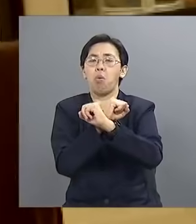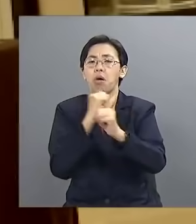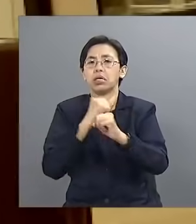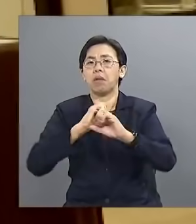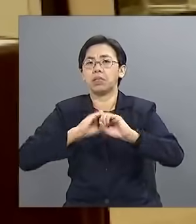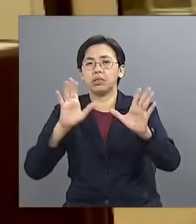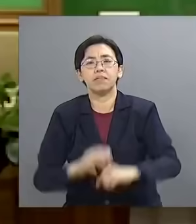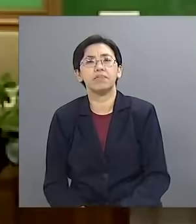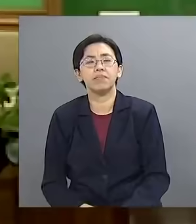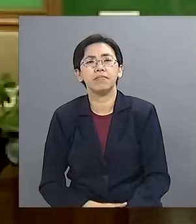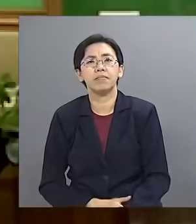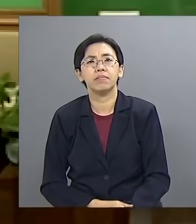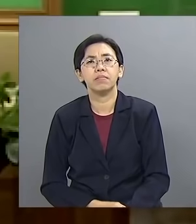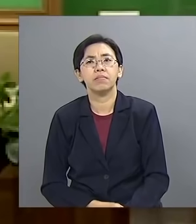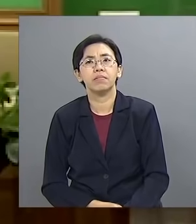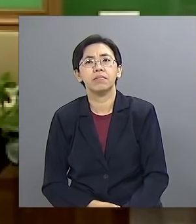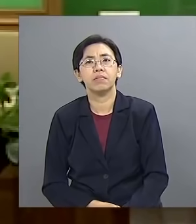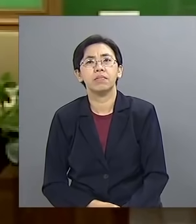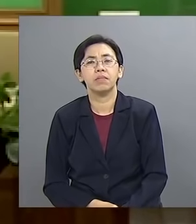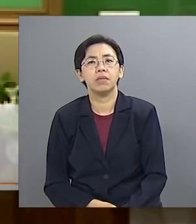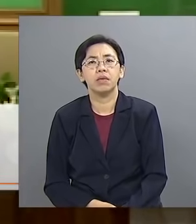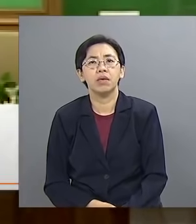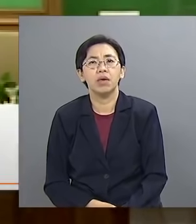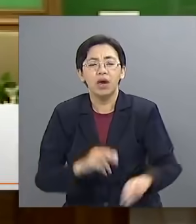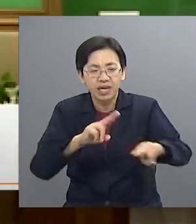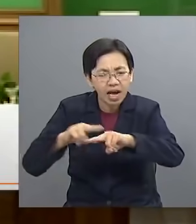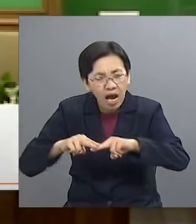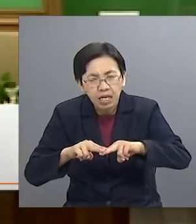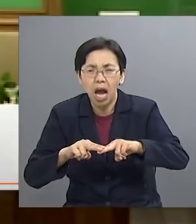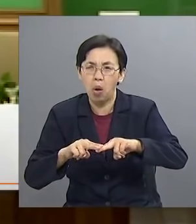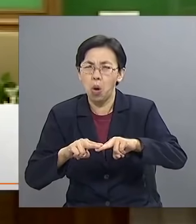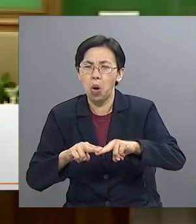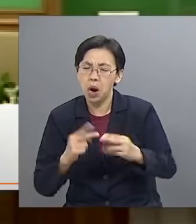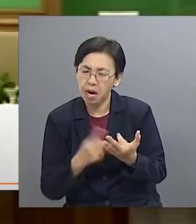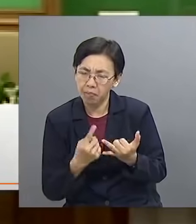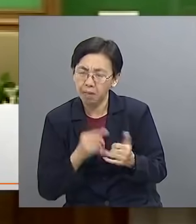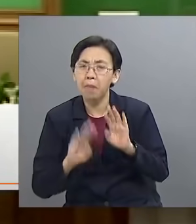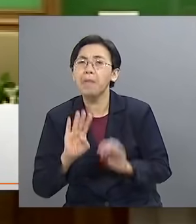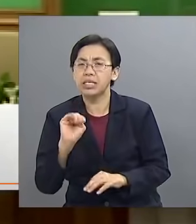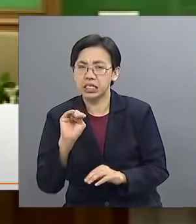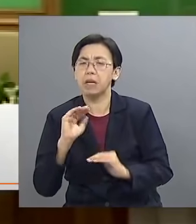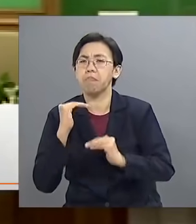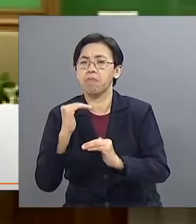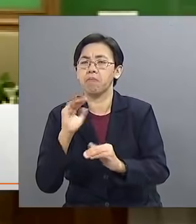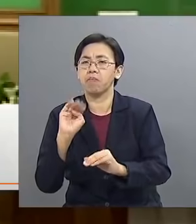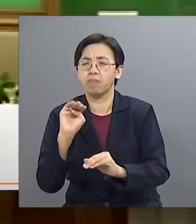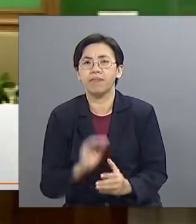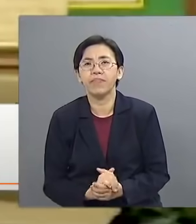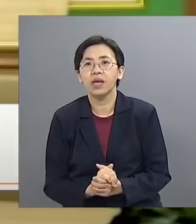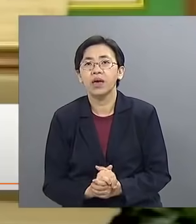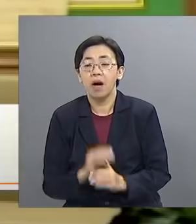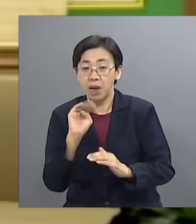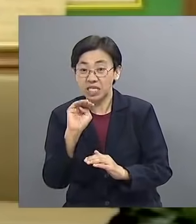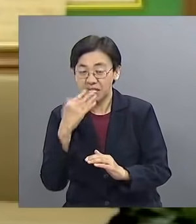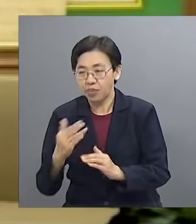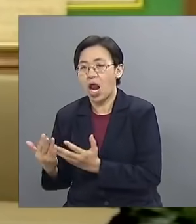เข้าได้สูงสุดคือครับ40ครับผมที่เราจะรับได้นะครับถ้าหลังจากนั้นเราก็จะทยอยเข้าก่อนนะครับ